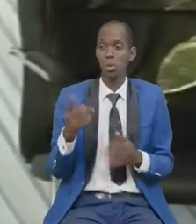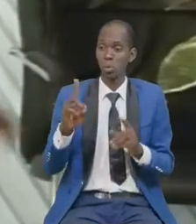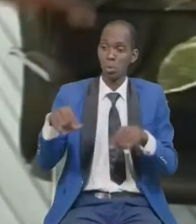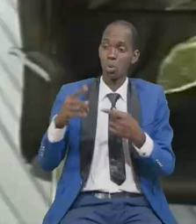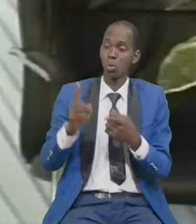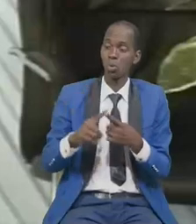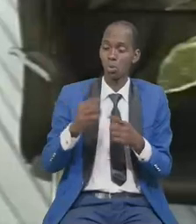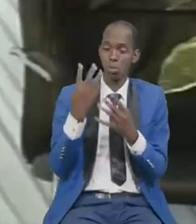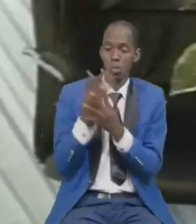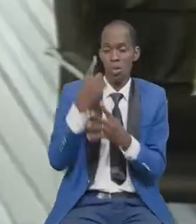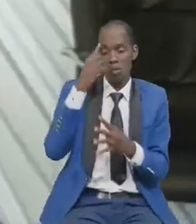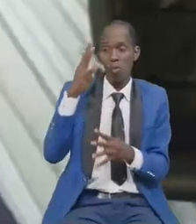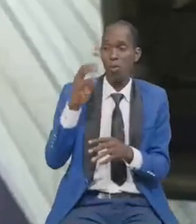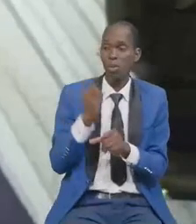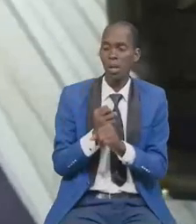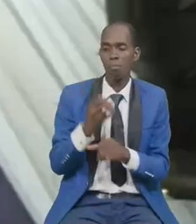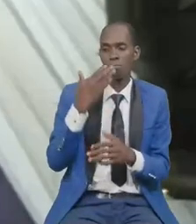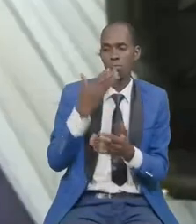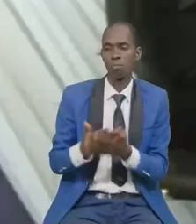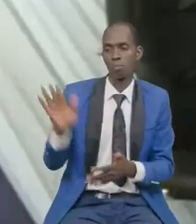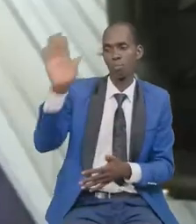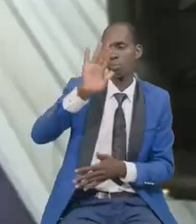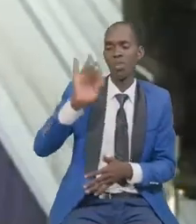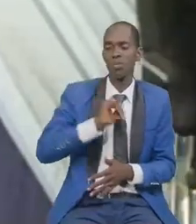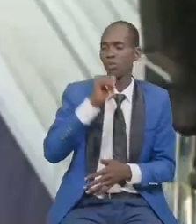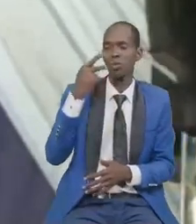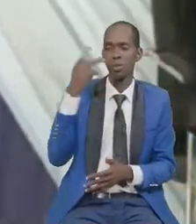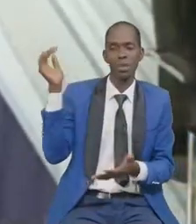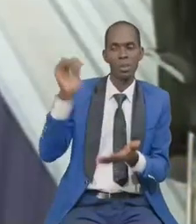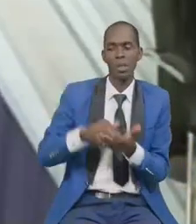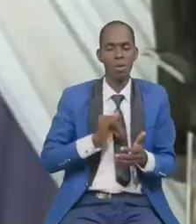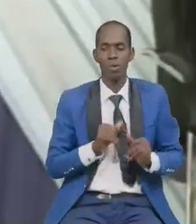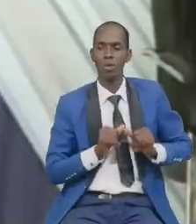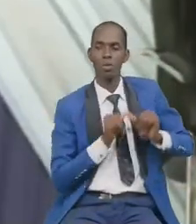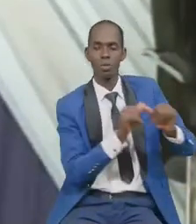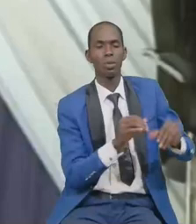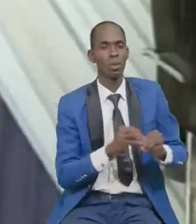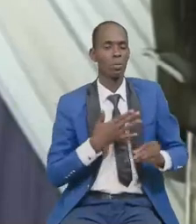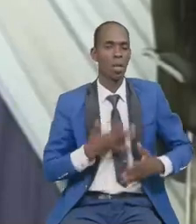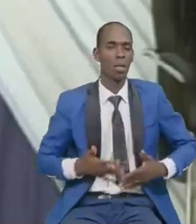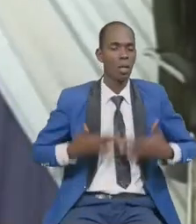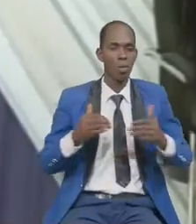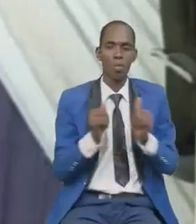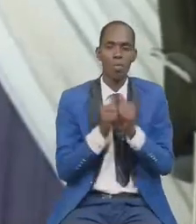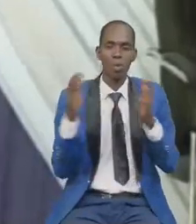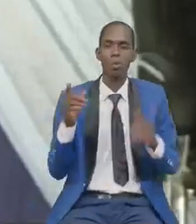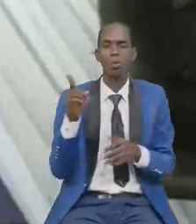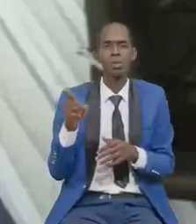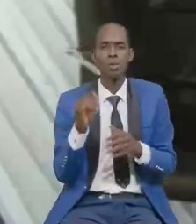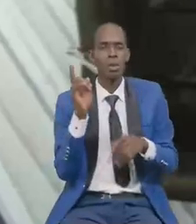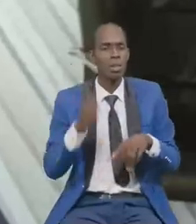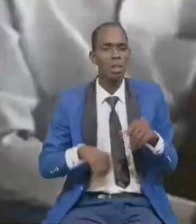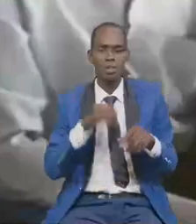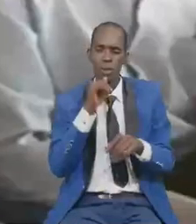prison pour 40 ans. Au revoir, je ne te verrai plus. Je mènerai ma vie. Je vais vivre sans toi. Il ne peut pas porter ça pour toi.